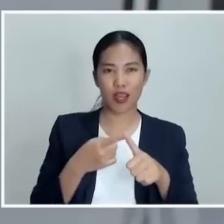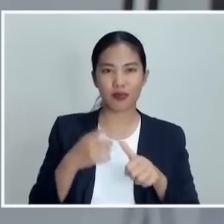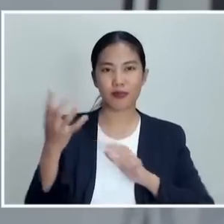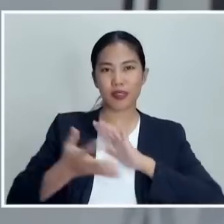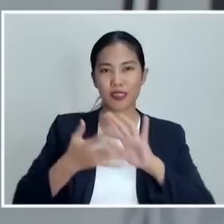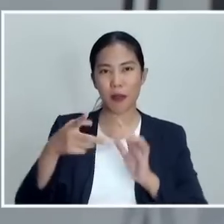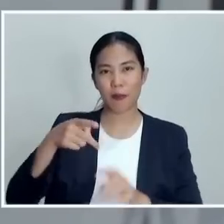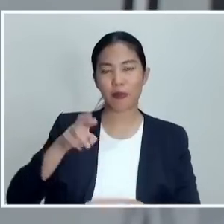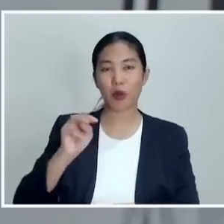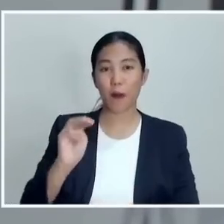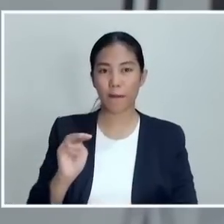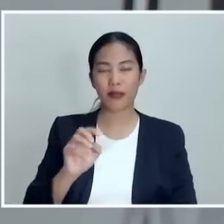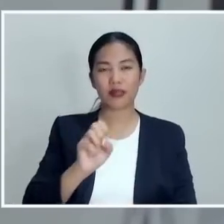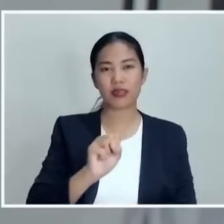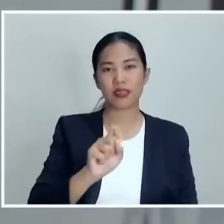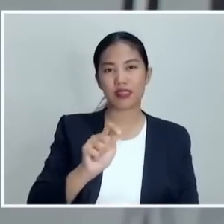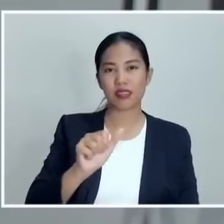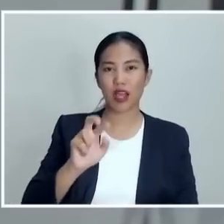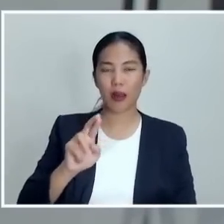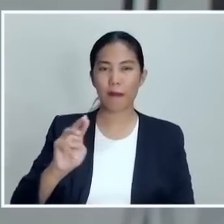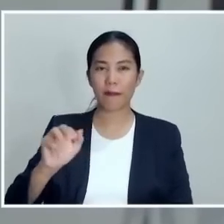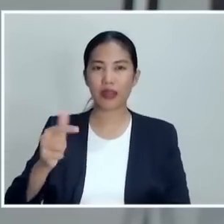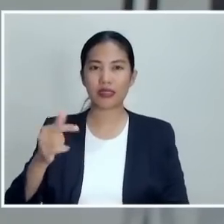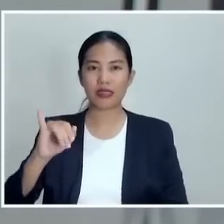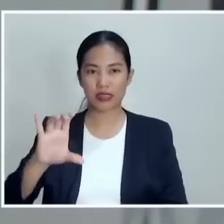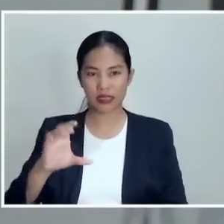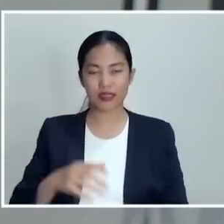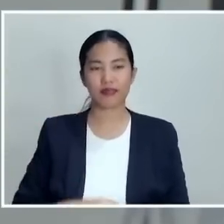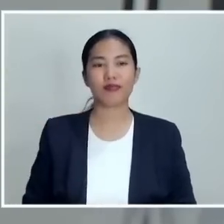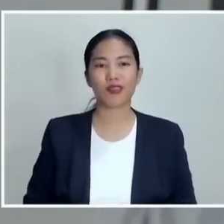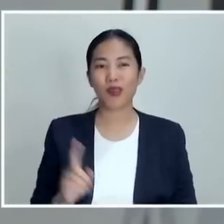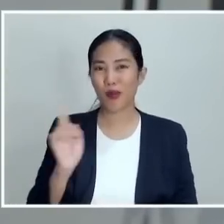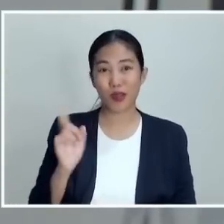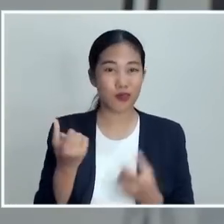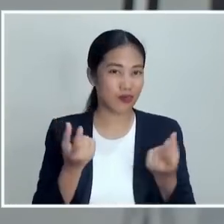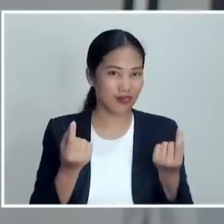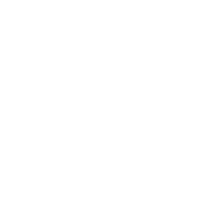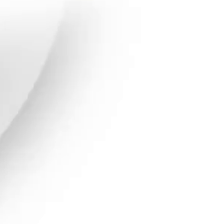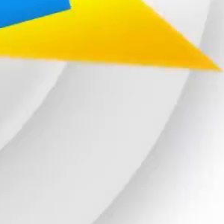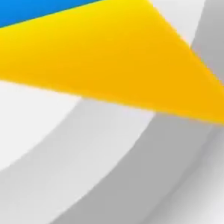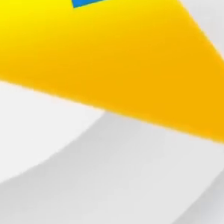para mapayes ang kanilang date sa pagpapatrol ni Daniel Krishnan.